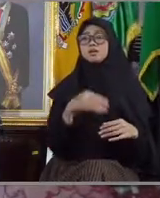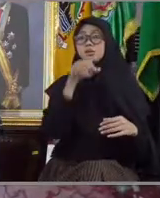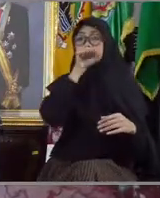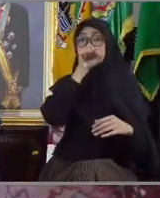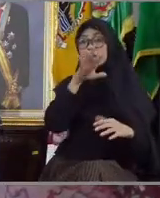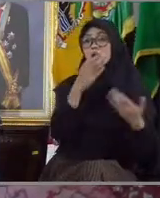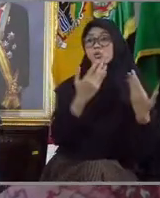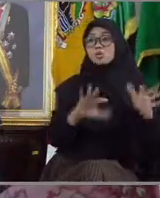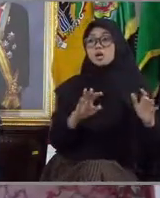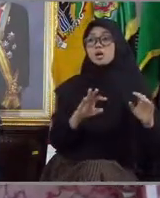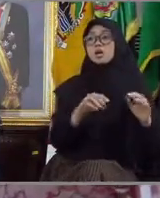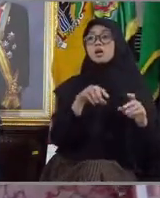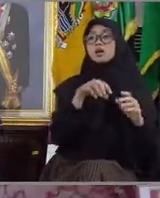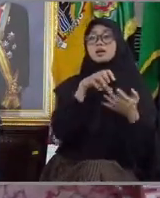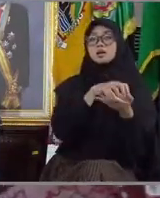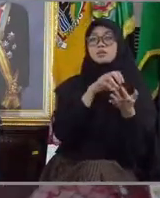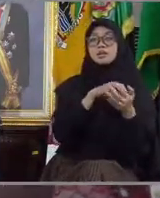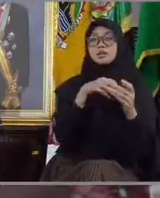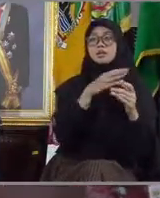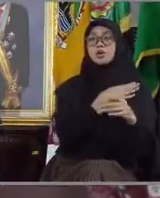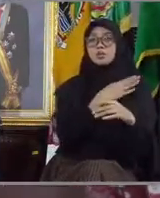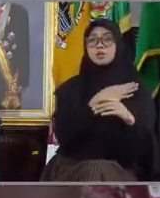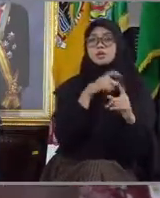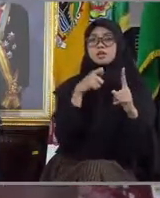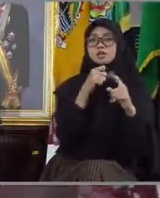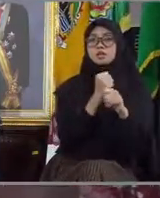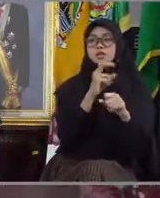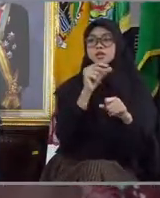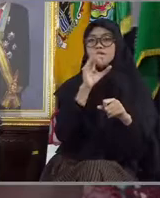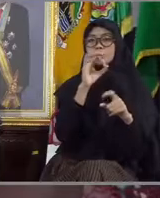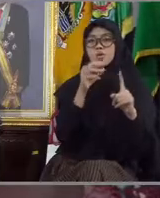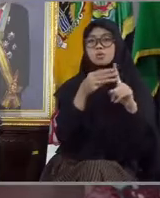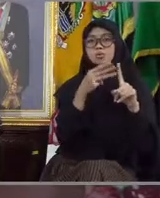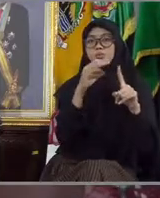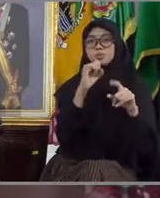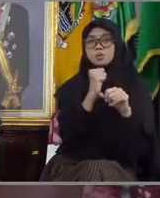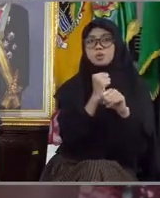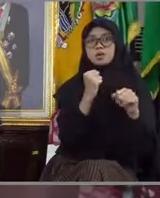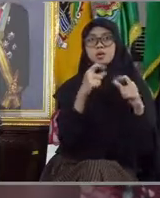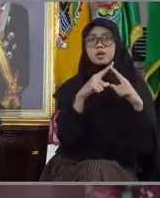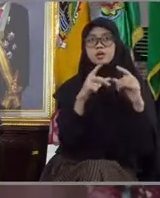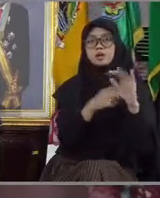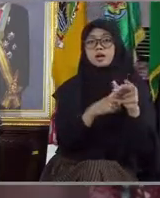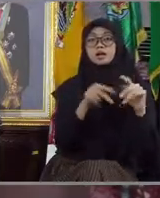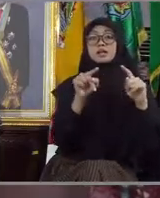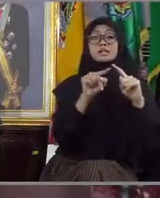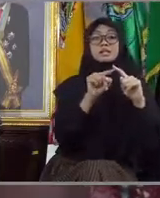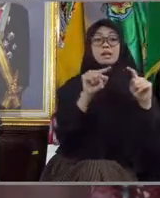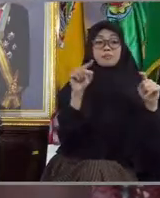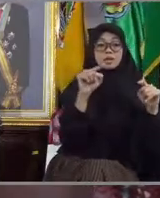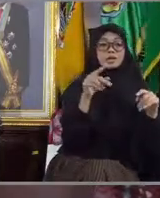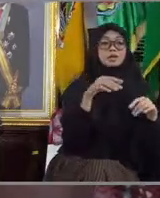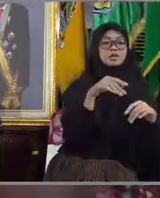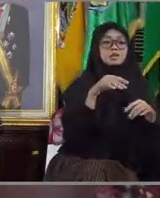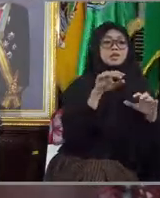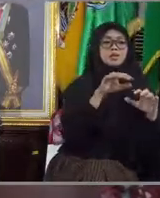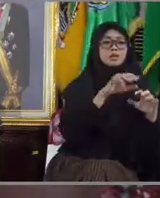Di Kabupaten Grobogan kan terdiri dari 280 desa. Okay. Akan tetapi dari disabilitas